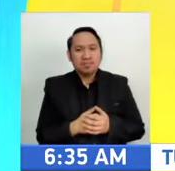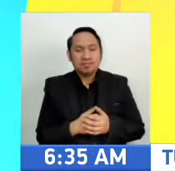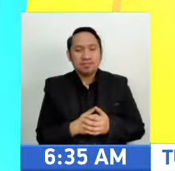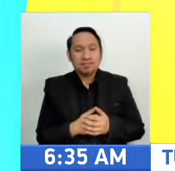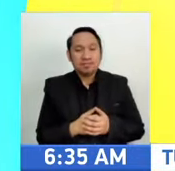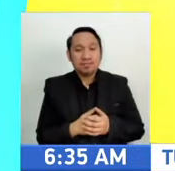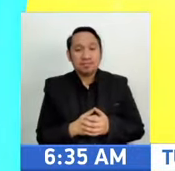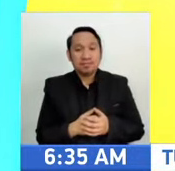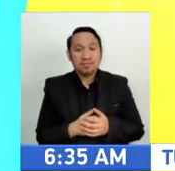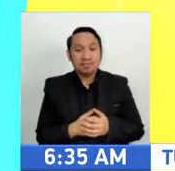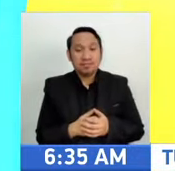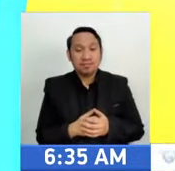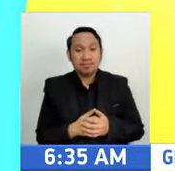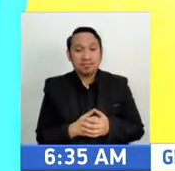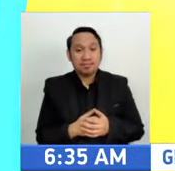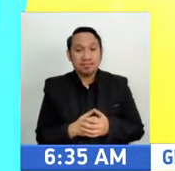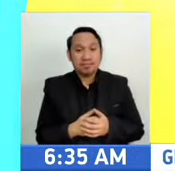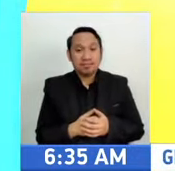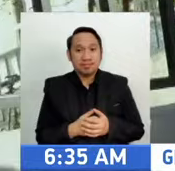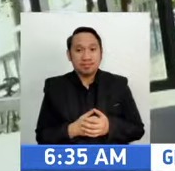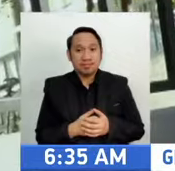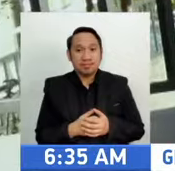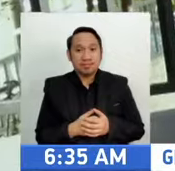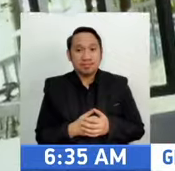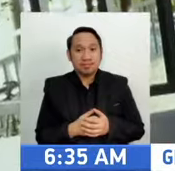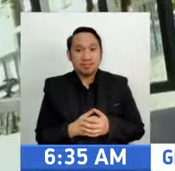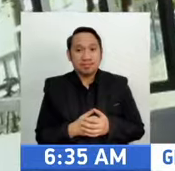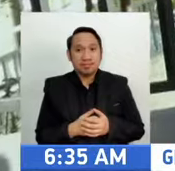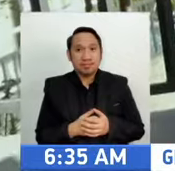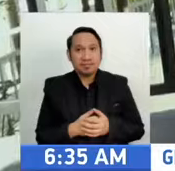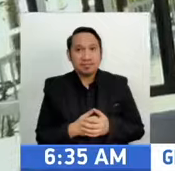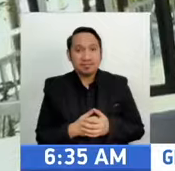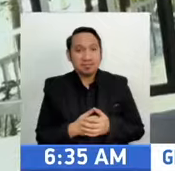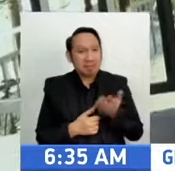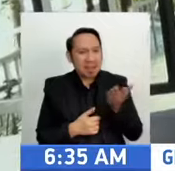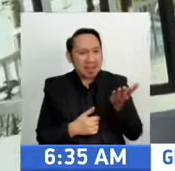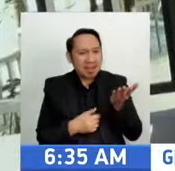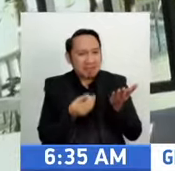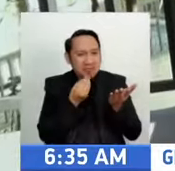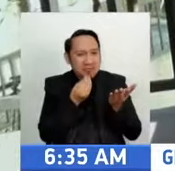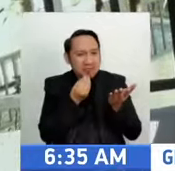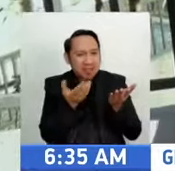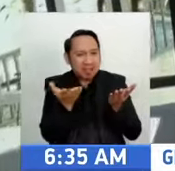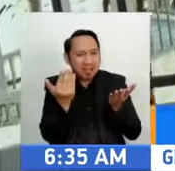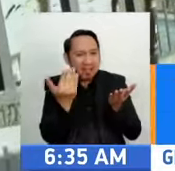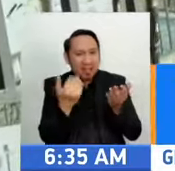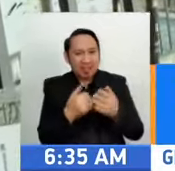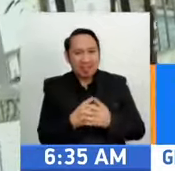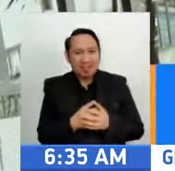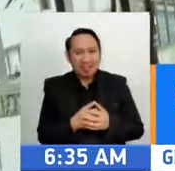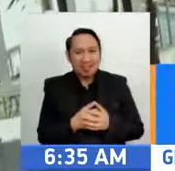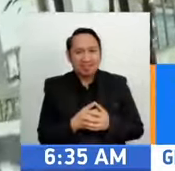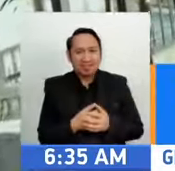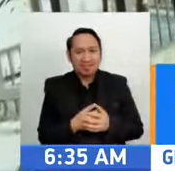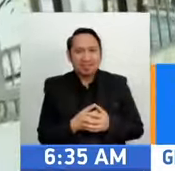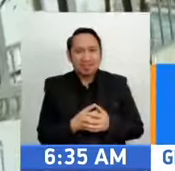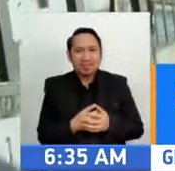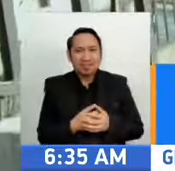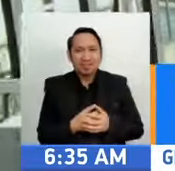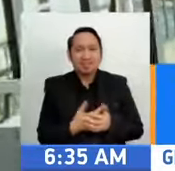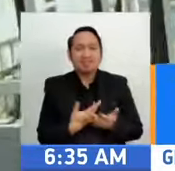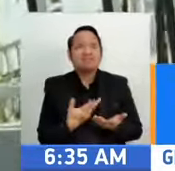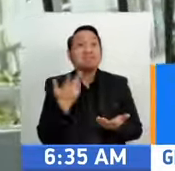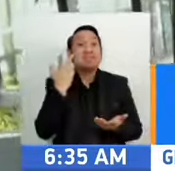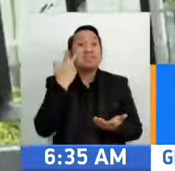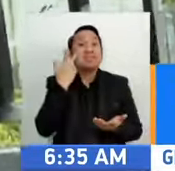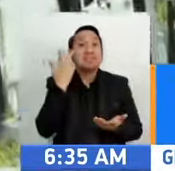lang? Aha. Ha? Sayang na pagkain. Oo. Sobrang, hindi na. Yan o. Pwede na pang